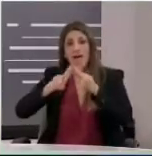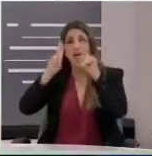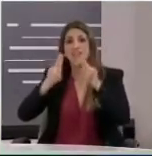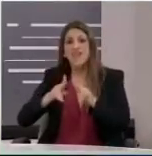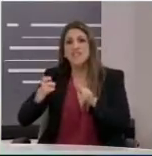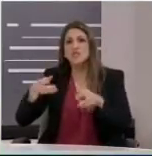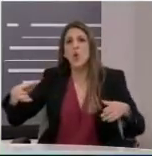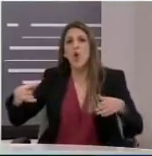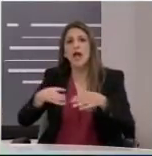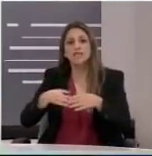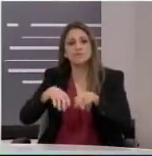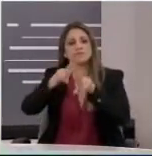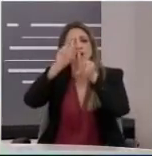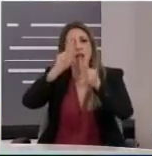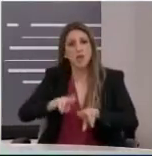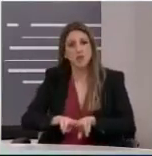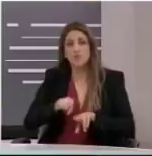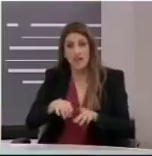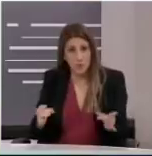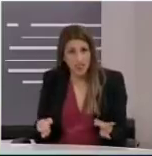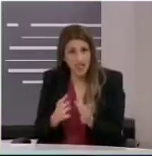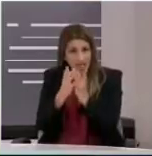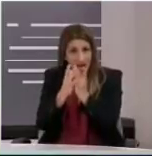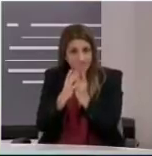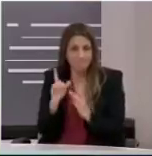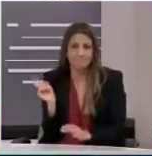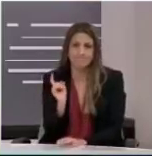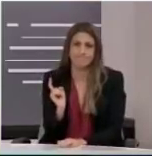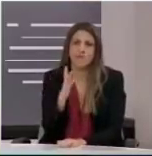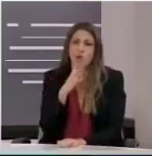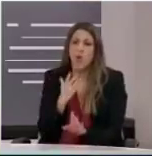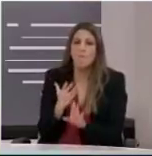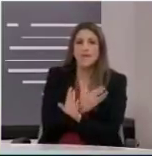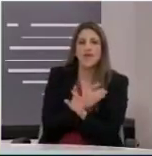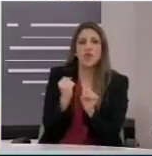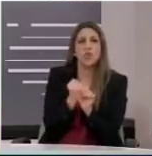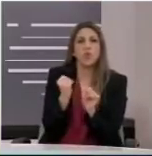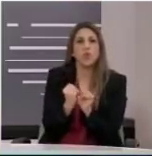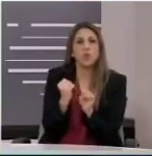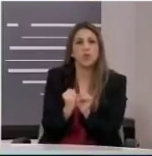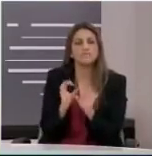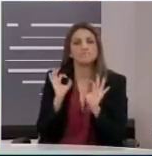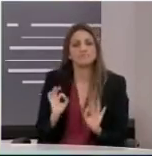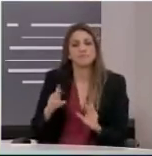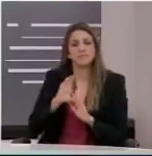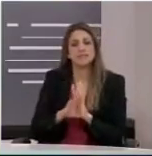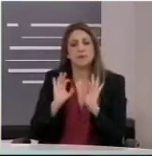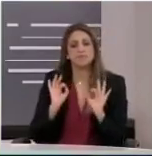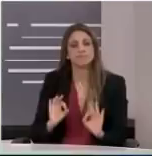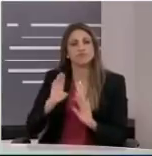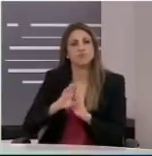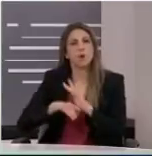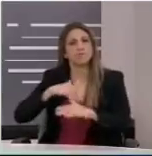και βεβαίως αυτό δεν έγινε τυχαία, αλλά έγινε χάρη σε μια συστηματική προσπάθεια και σε